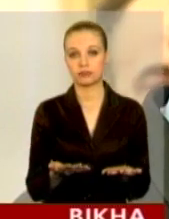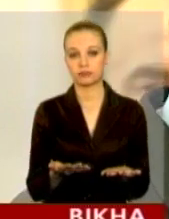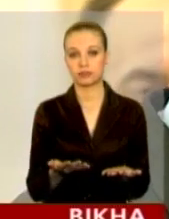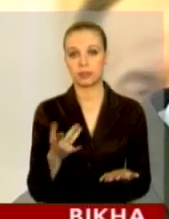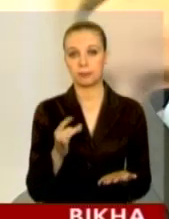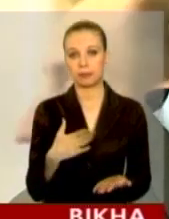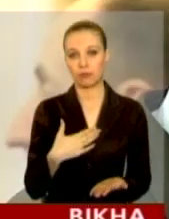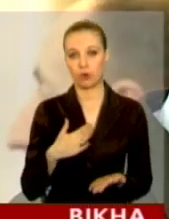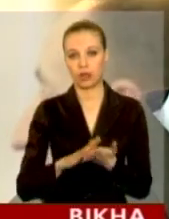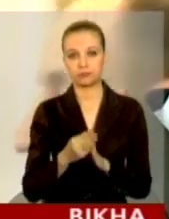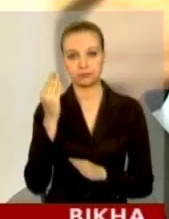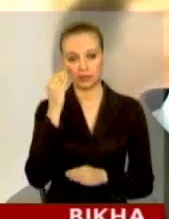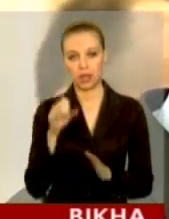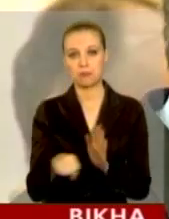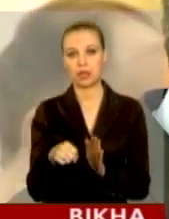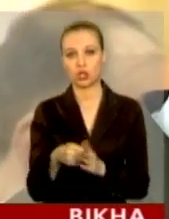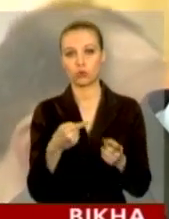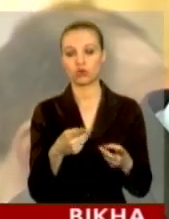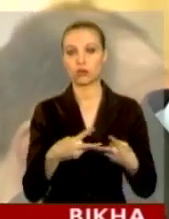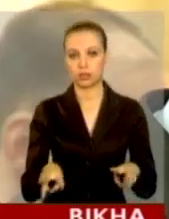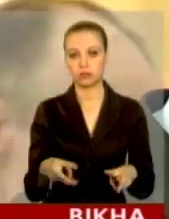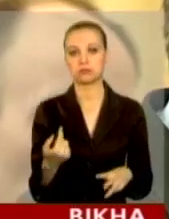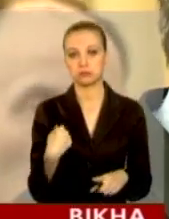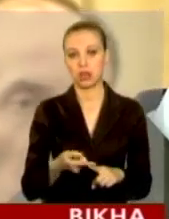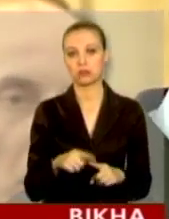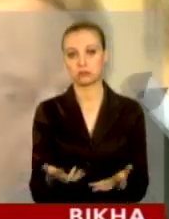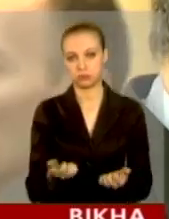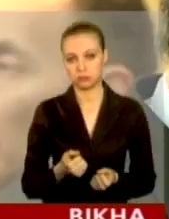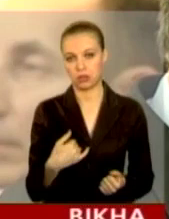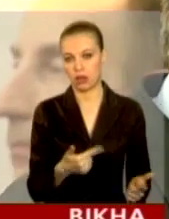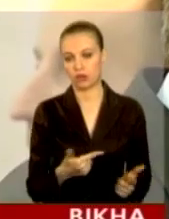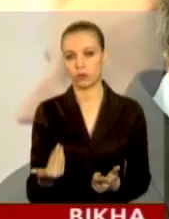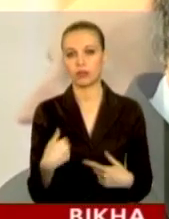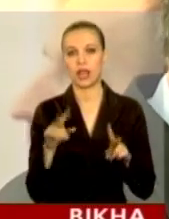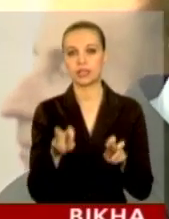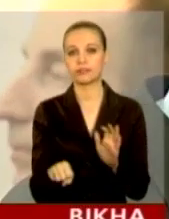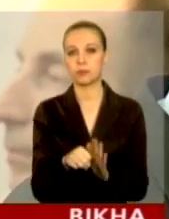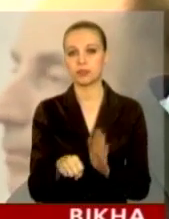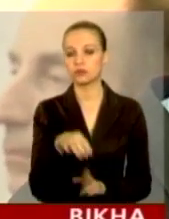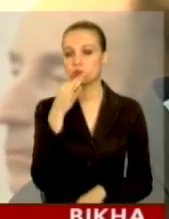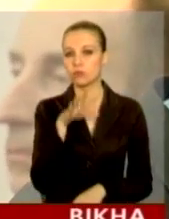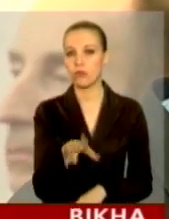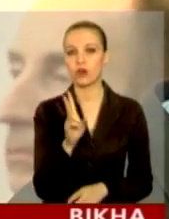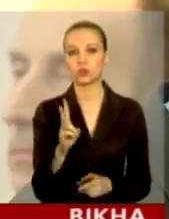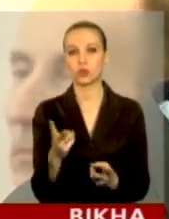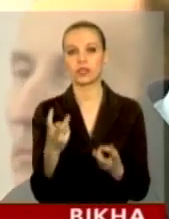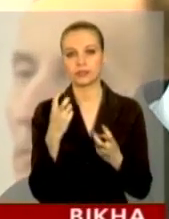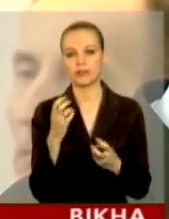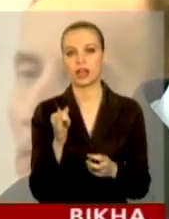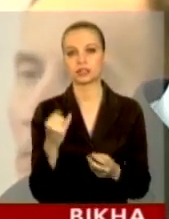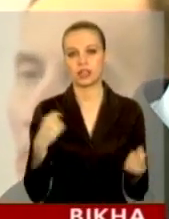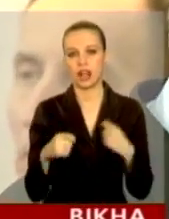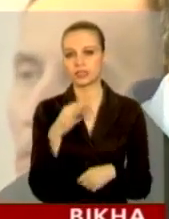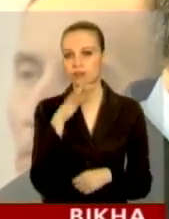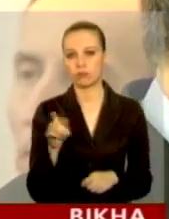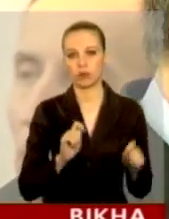Якщо при моїй позиції бандити угрожають міністру, я цей визов приймаю і готов. Я називаю бандитами любого, хто називається і рядиться в будь-якій